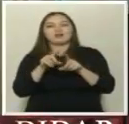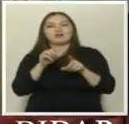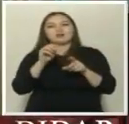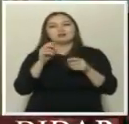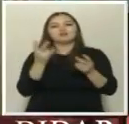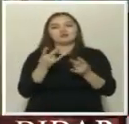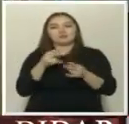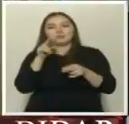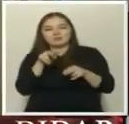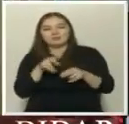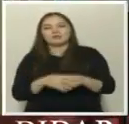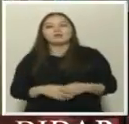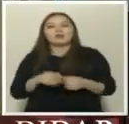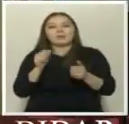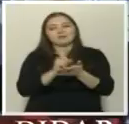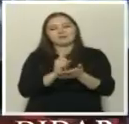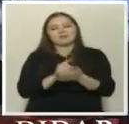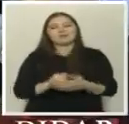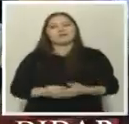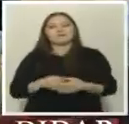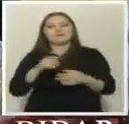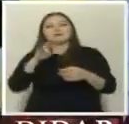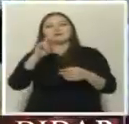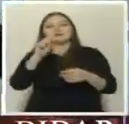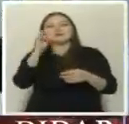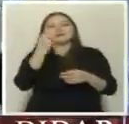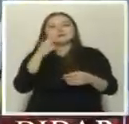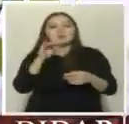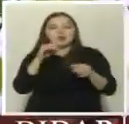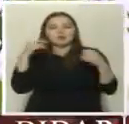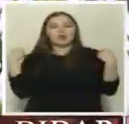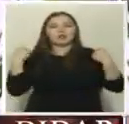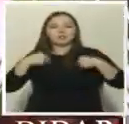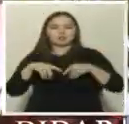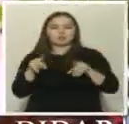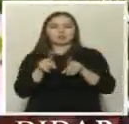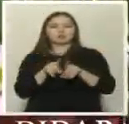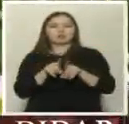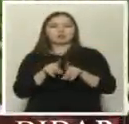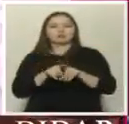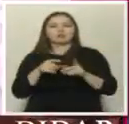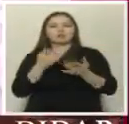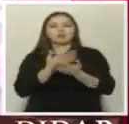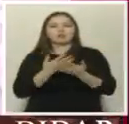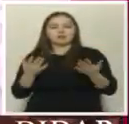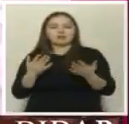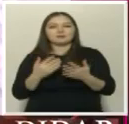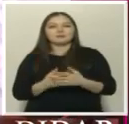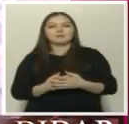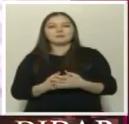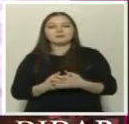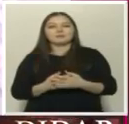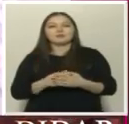в регионе существует высокий спрос на национальную одежду Именно поэтому портные регионы будут и дальше продолжать отдавать Дань